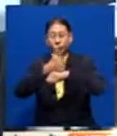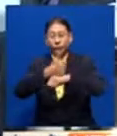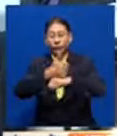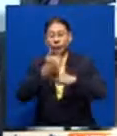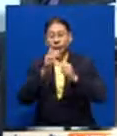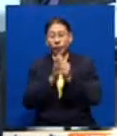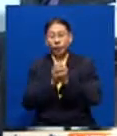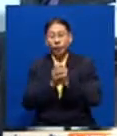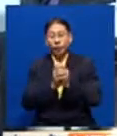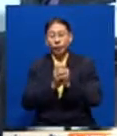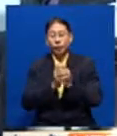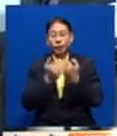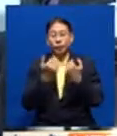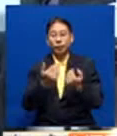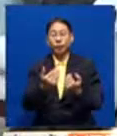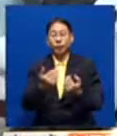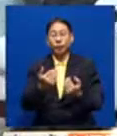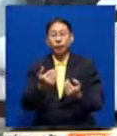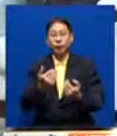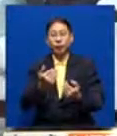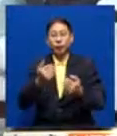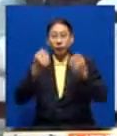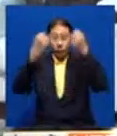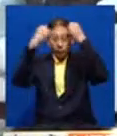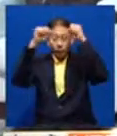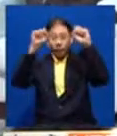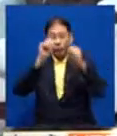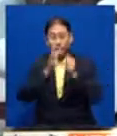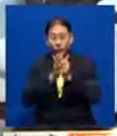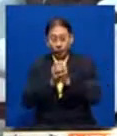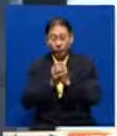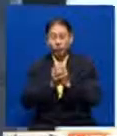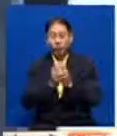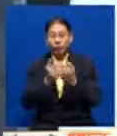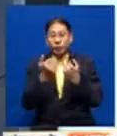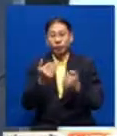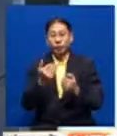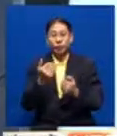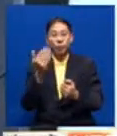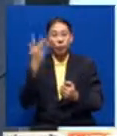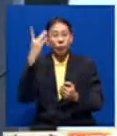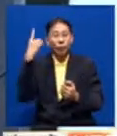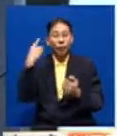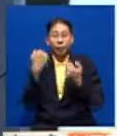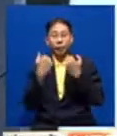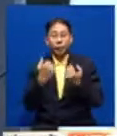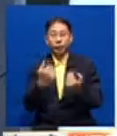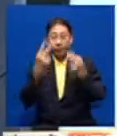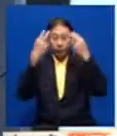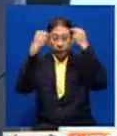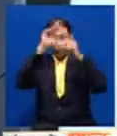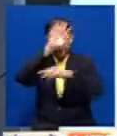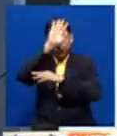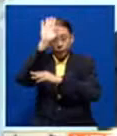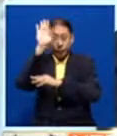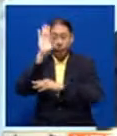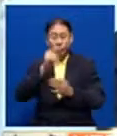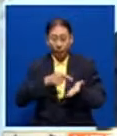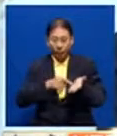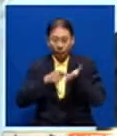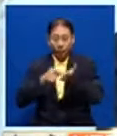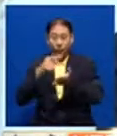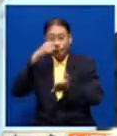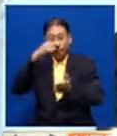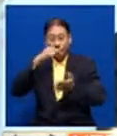จีนและสีจ 1นายสีจิ้นผิงประธานาธิบดีแห่งสาธารณรัฐประชาชนจีนโดยนายกรัฐมนตรีเสนอให้